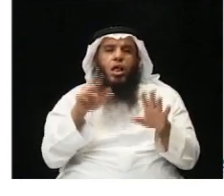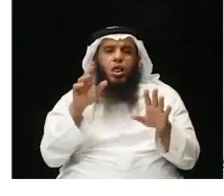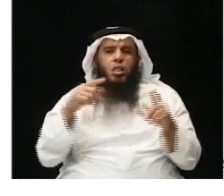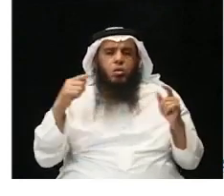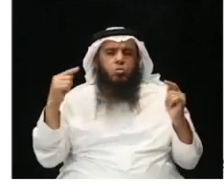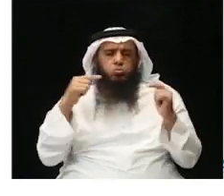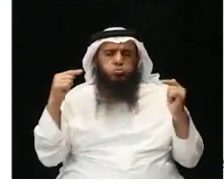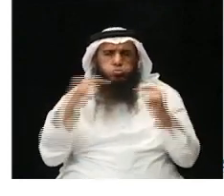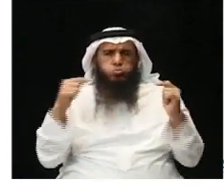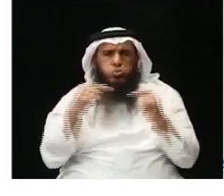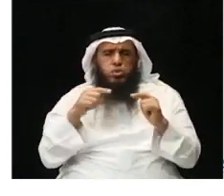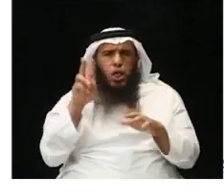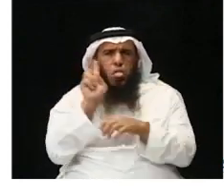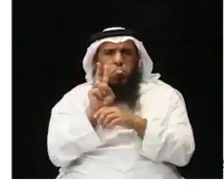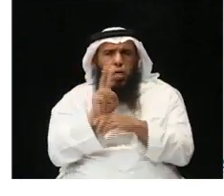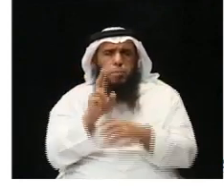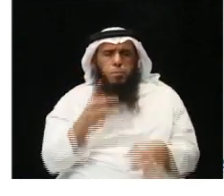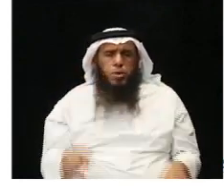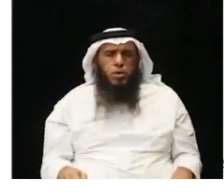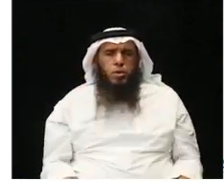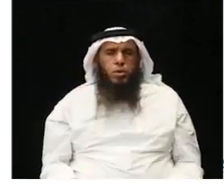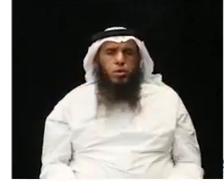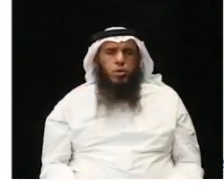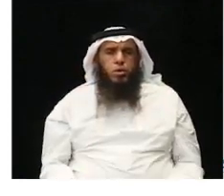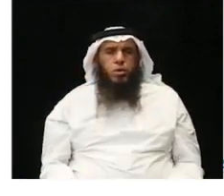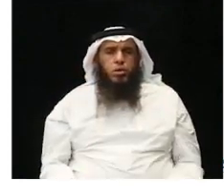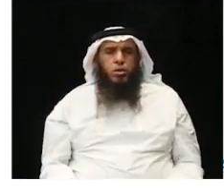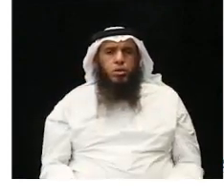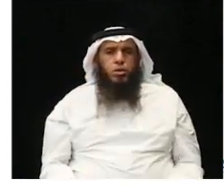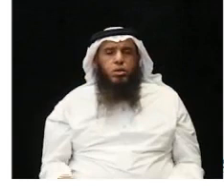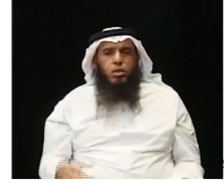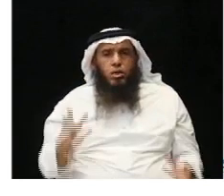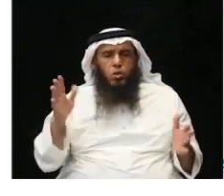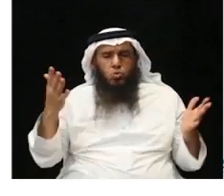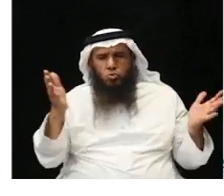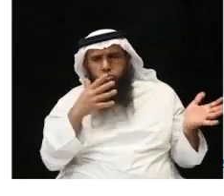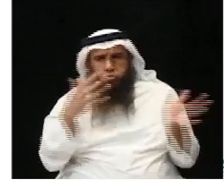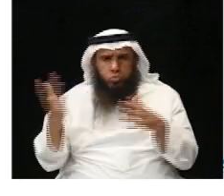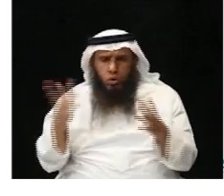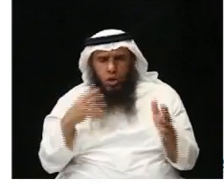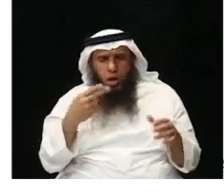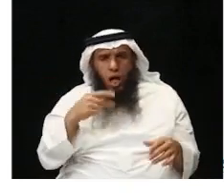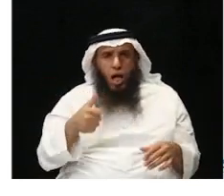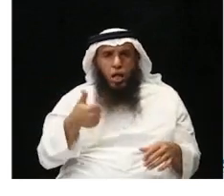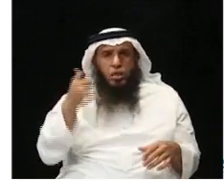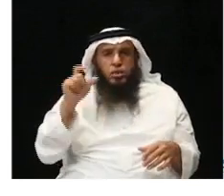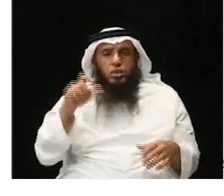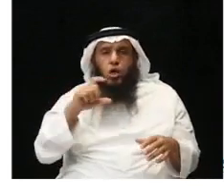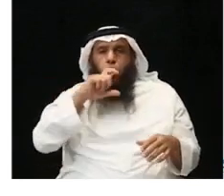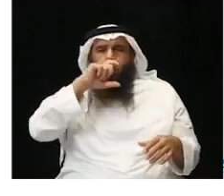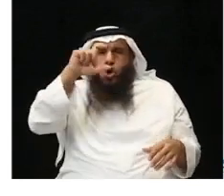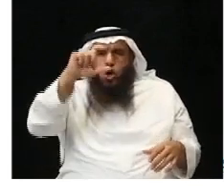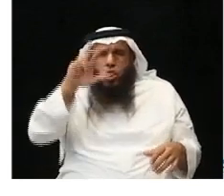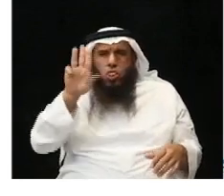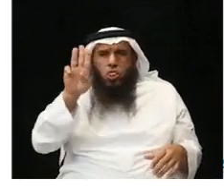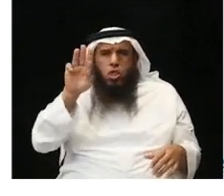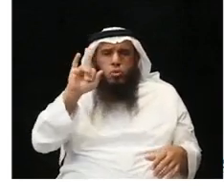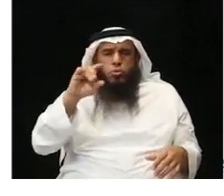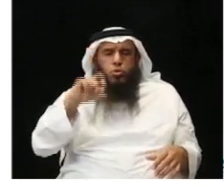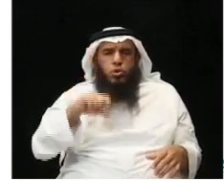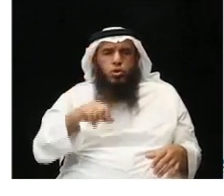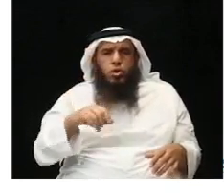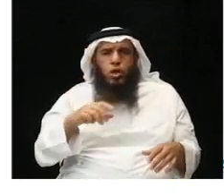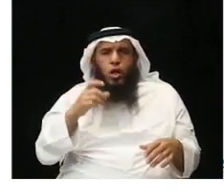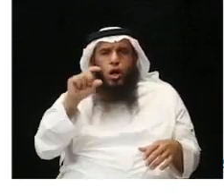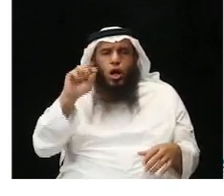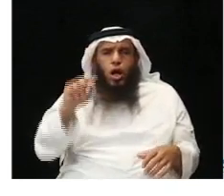هذا الصد وهذا التكذيب. فمنهم من أرسلنا عليه حاصبا أو ريحا مثل عاد، والصيحة مثل ثمود، وقارون خسف الله به